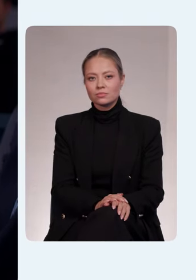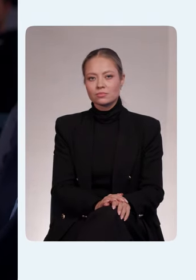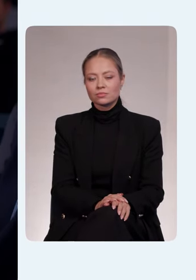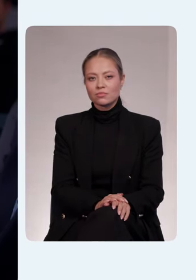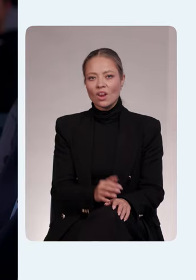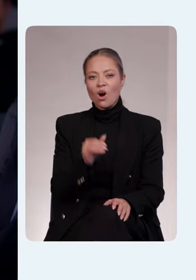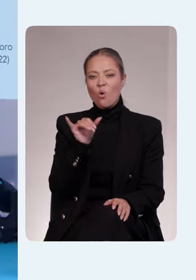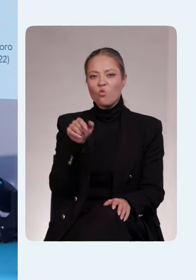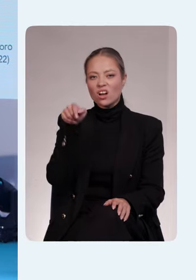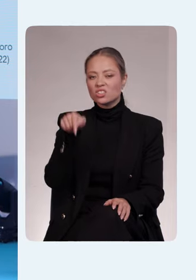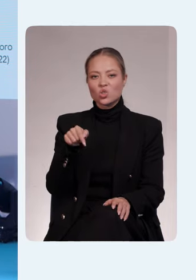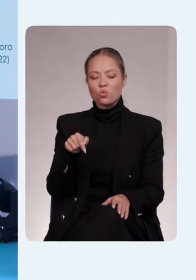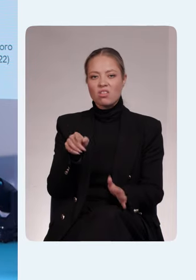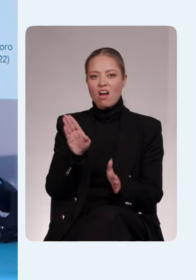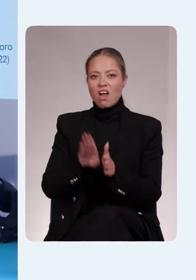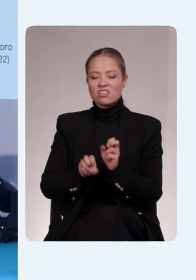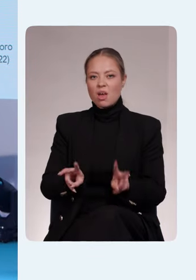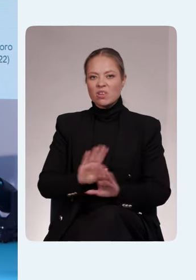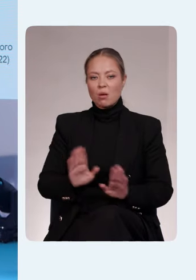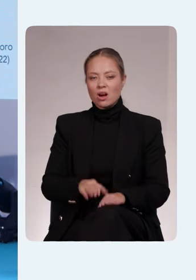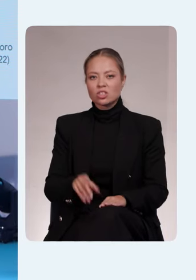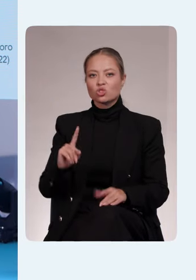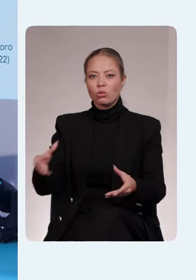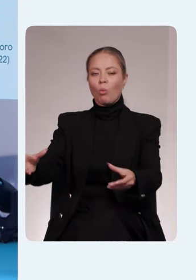У вас небезопасно, на меня упало что-то.